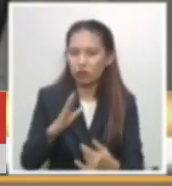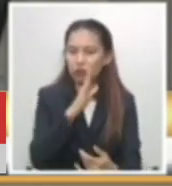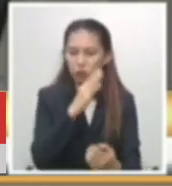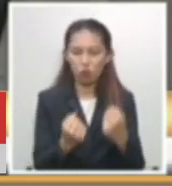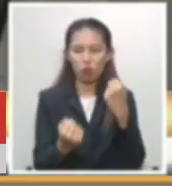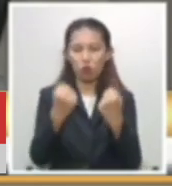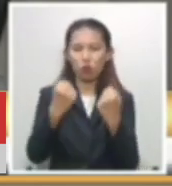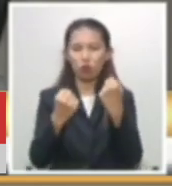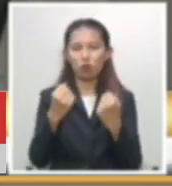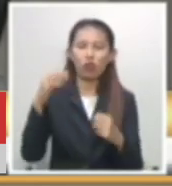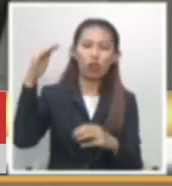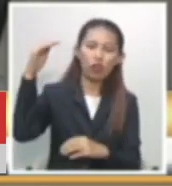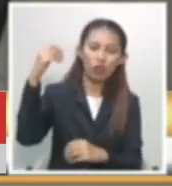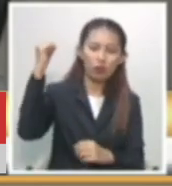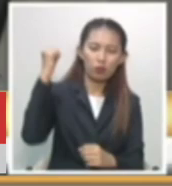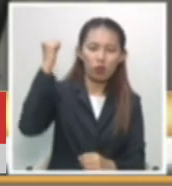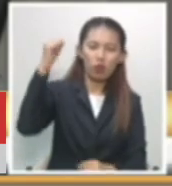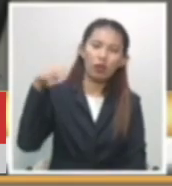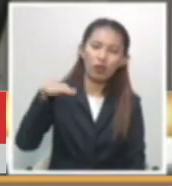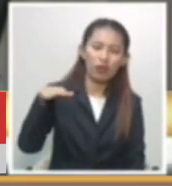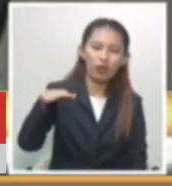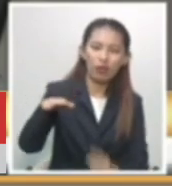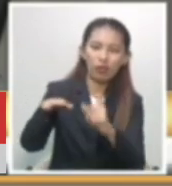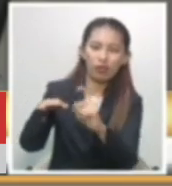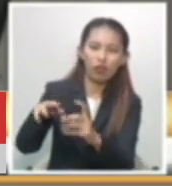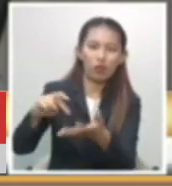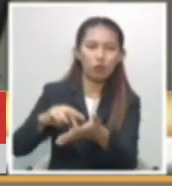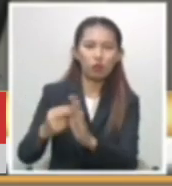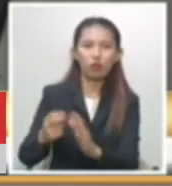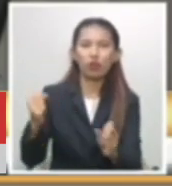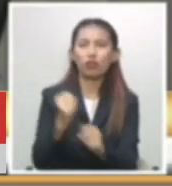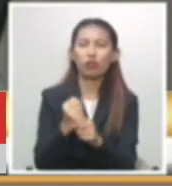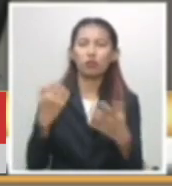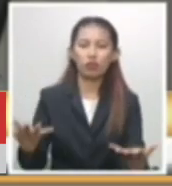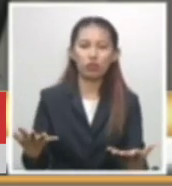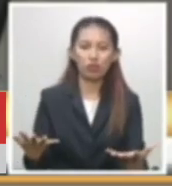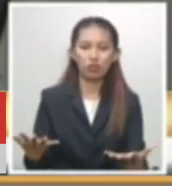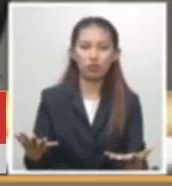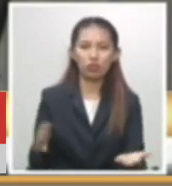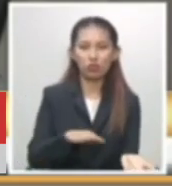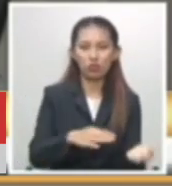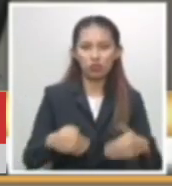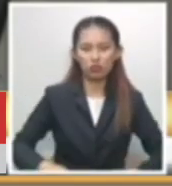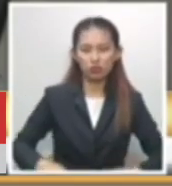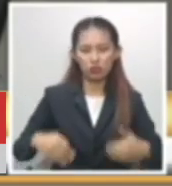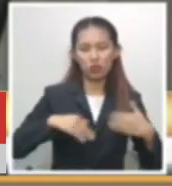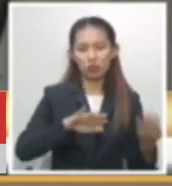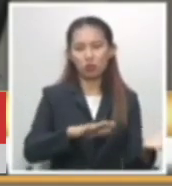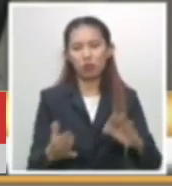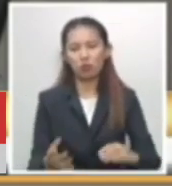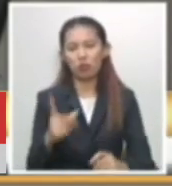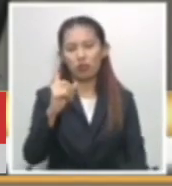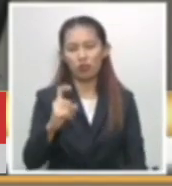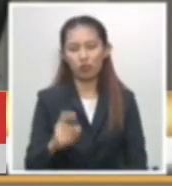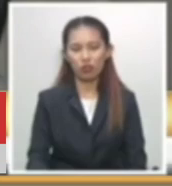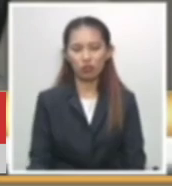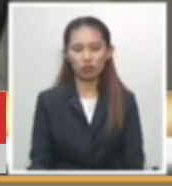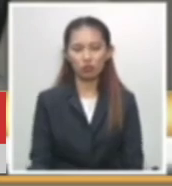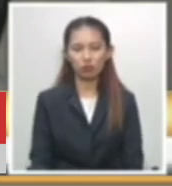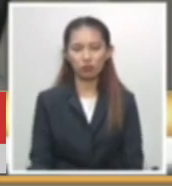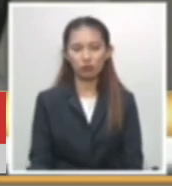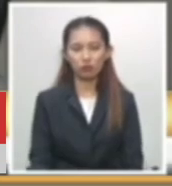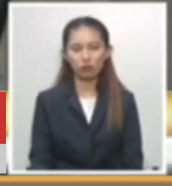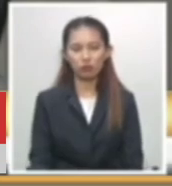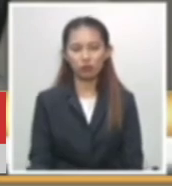ขึ้นทำลายวิถีชีวิตของคนชนบทใครยุบโรงเรียนขนาดเล็กไม่ว่าคุณจะอ้